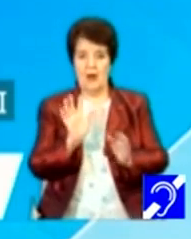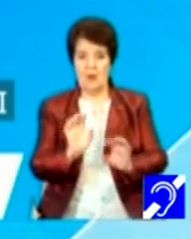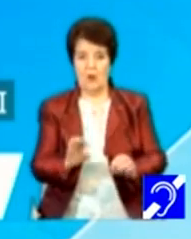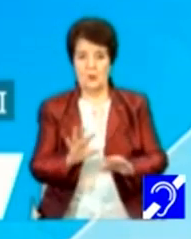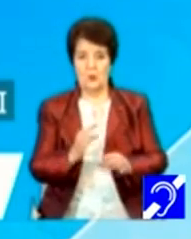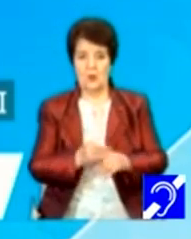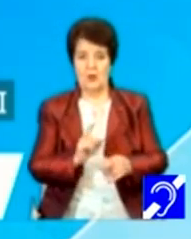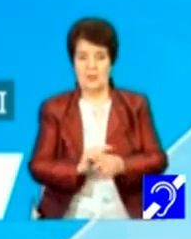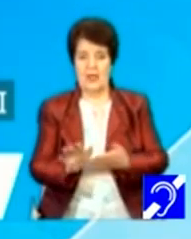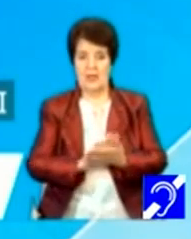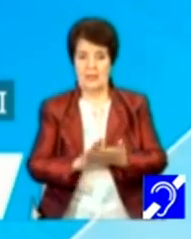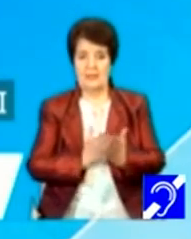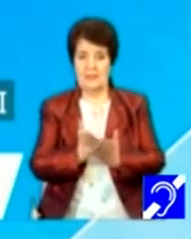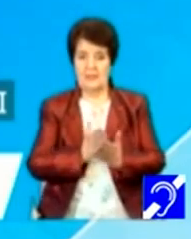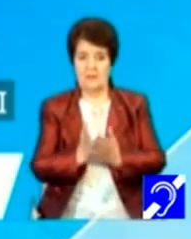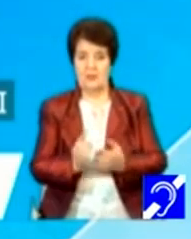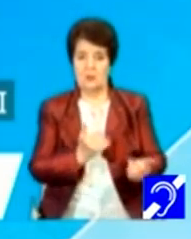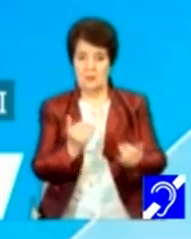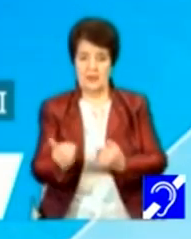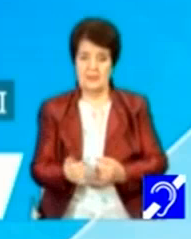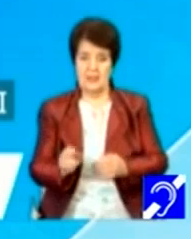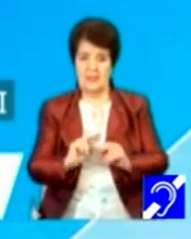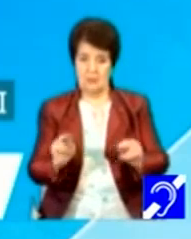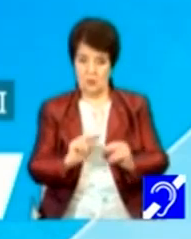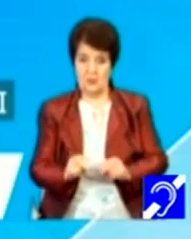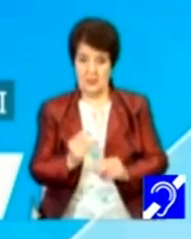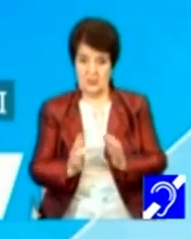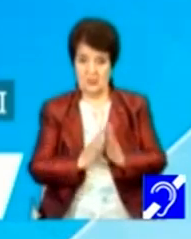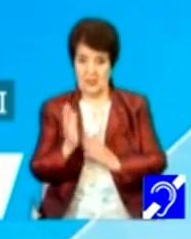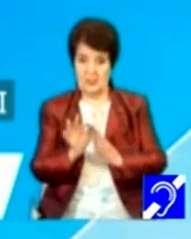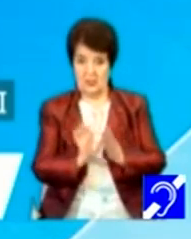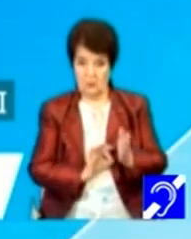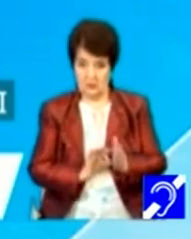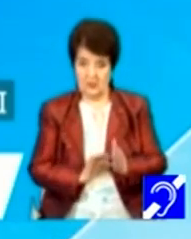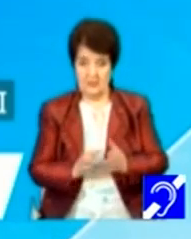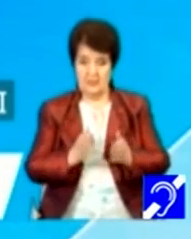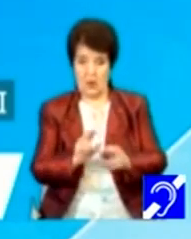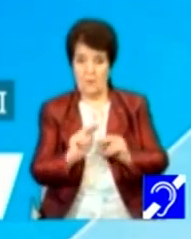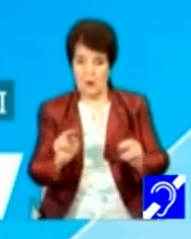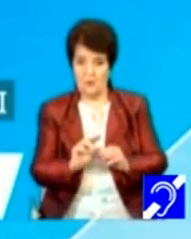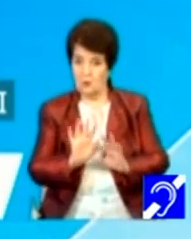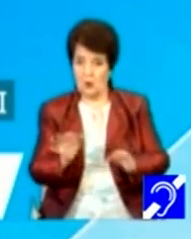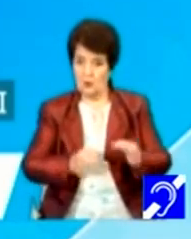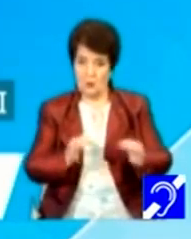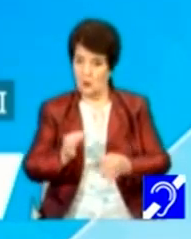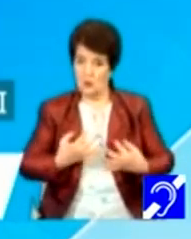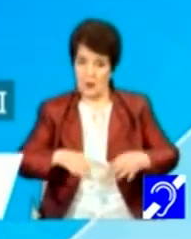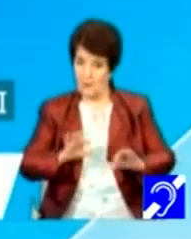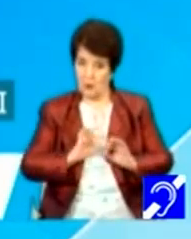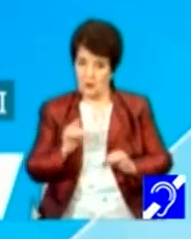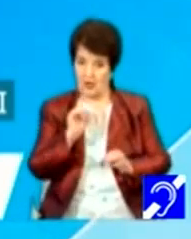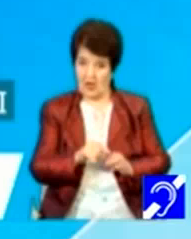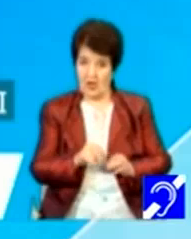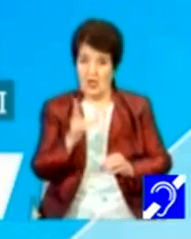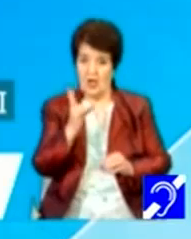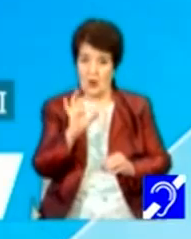preocupe de calitatea serviciului prestat cel educațional și să creștem de urgență salariile profesorilor, nu doar a judecătorilor și procurorilor care